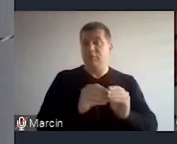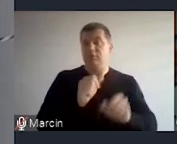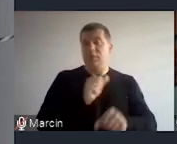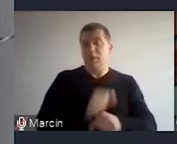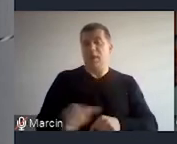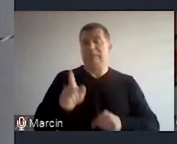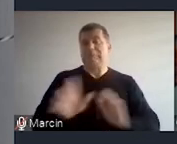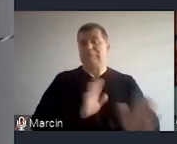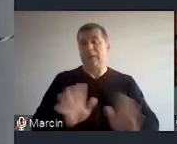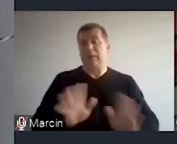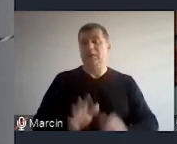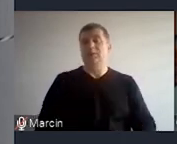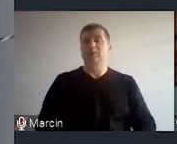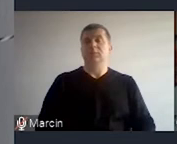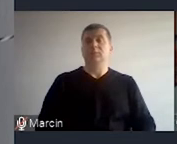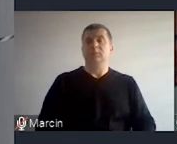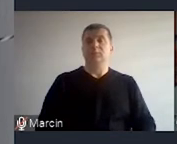gdzie być powinno.